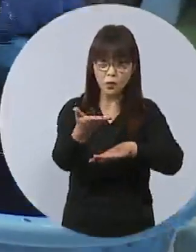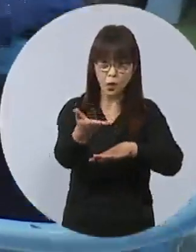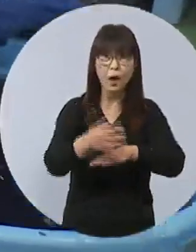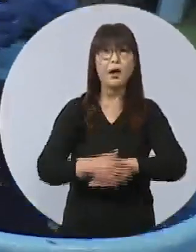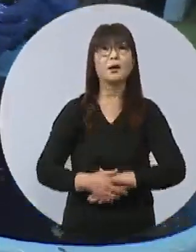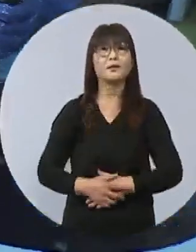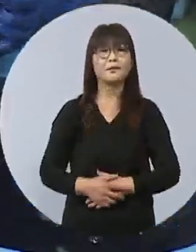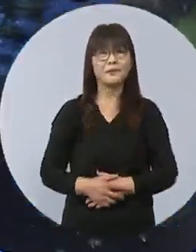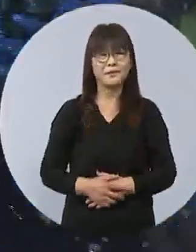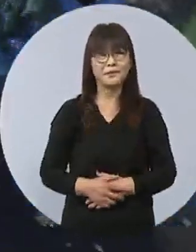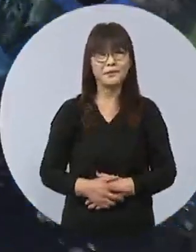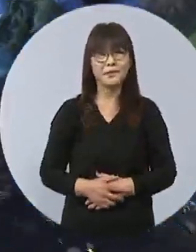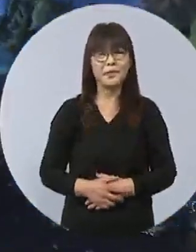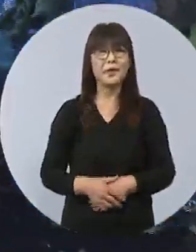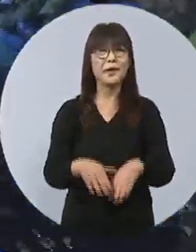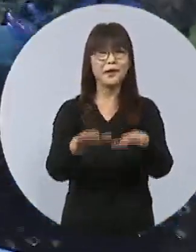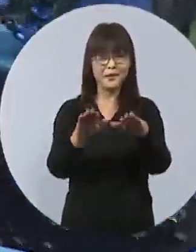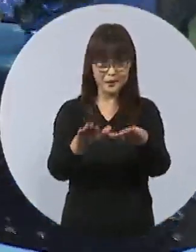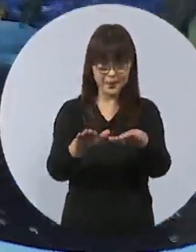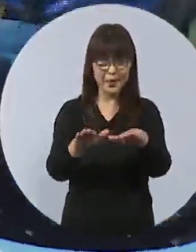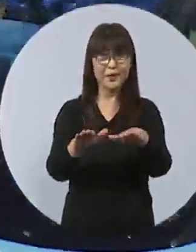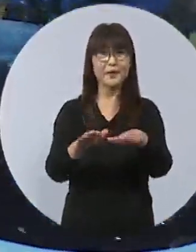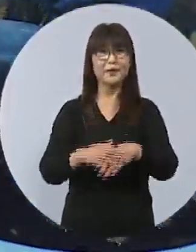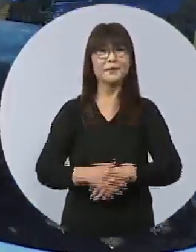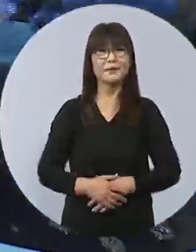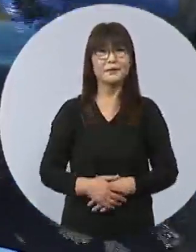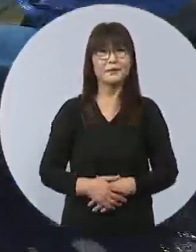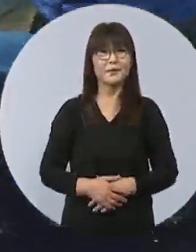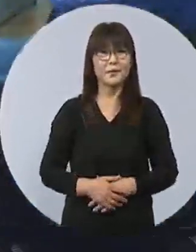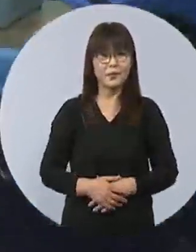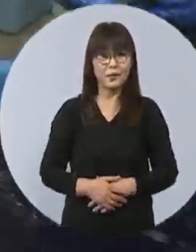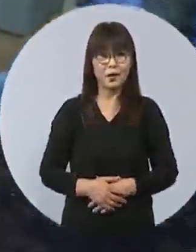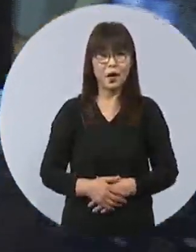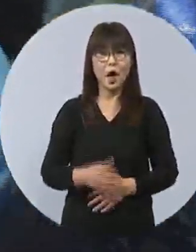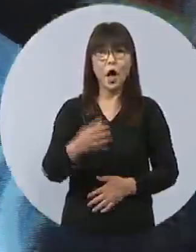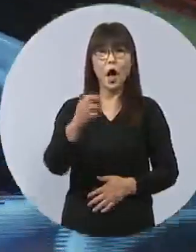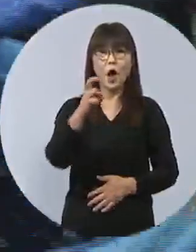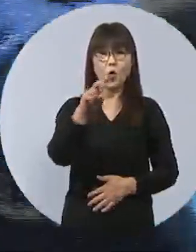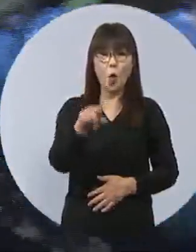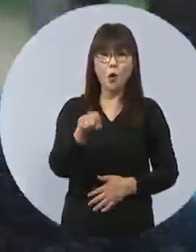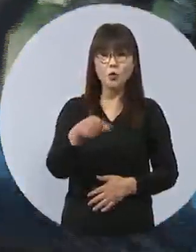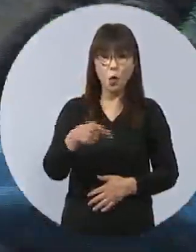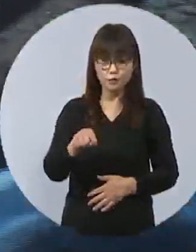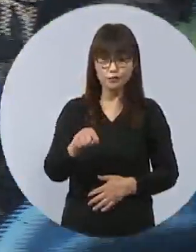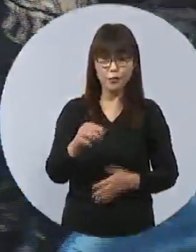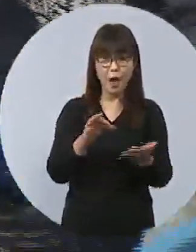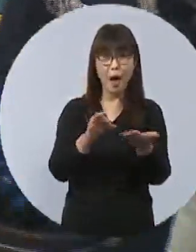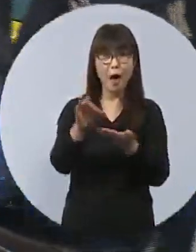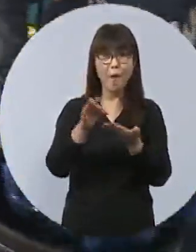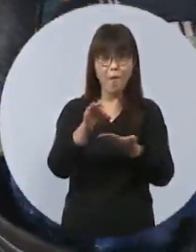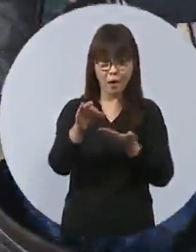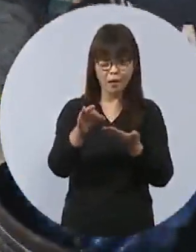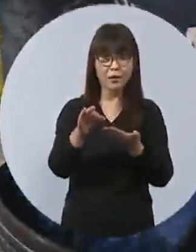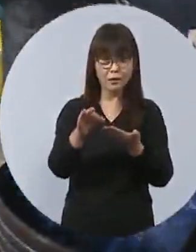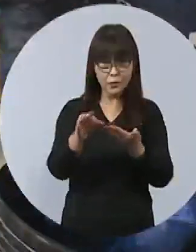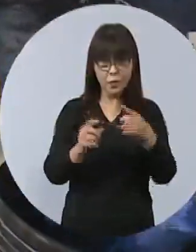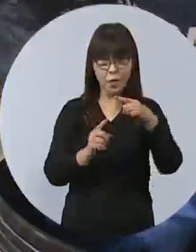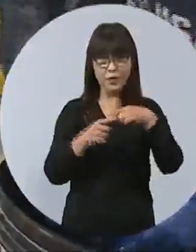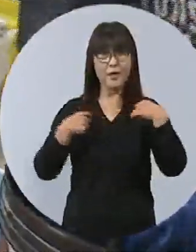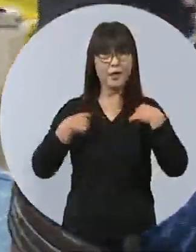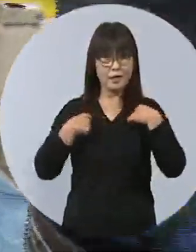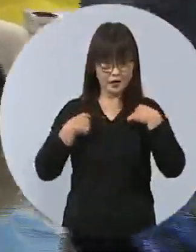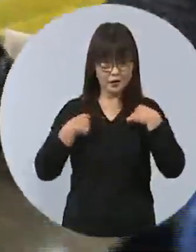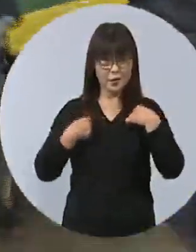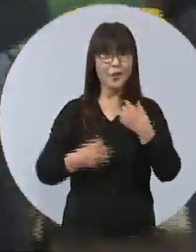るんですか。 これは今、 はい、 こちらの今度はローソンさんで発売されるシャツ、藤沢、 はい、 シ